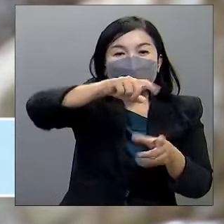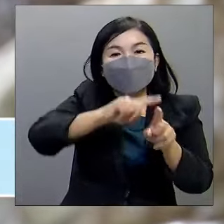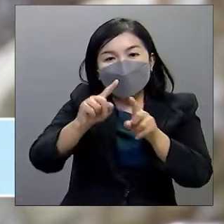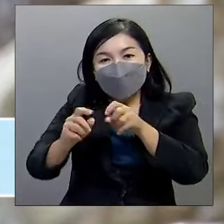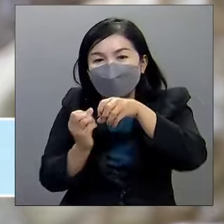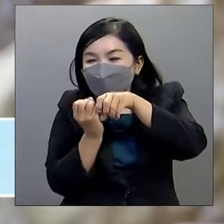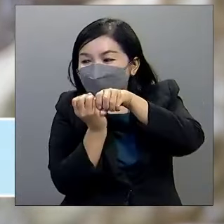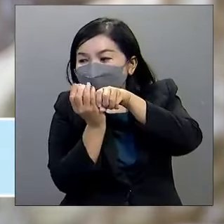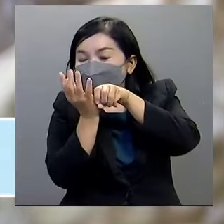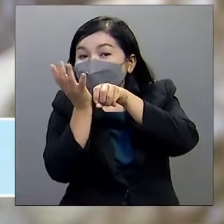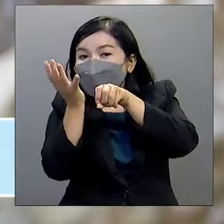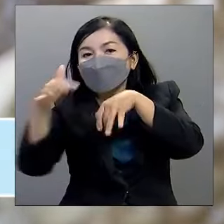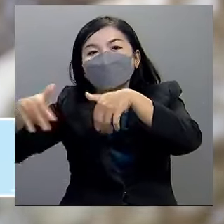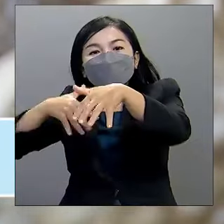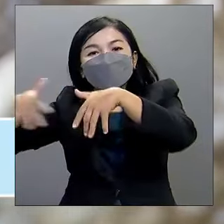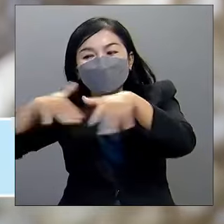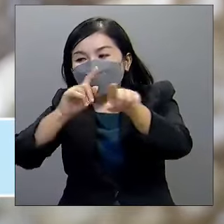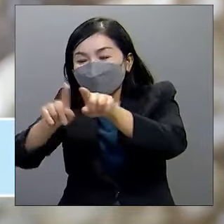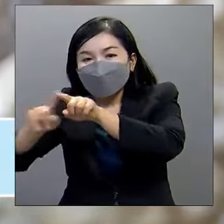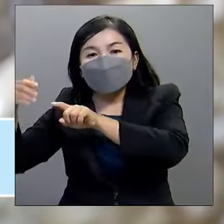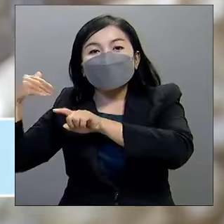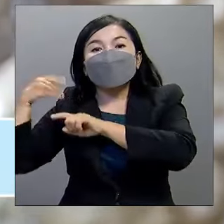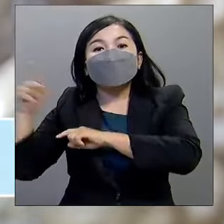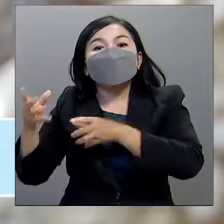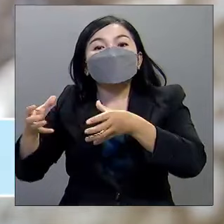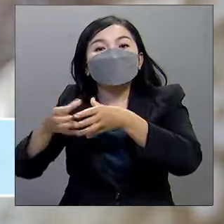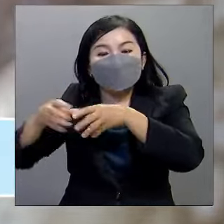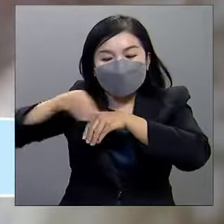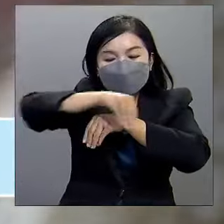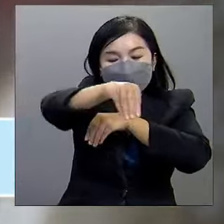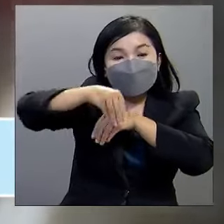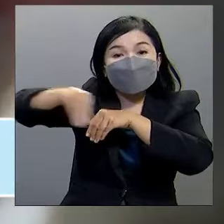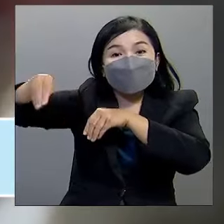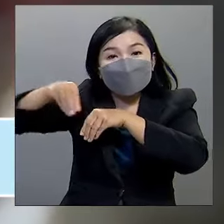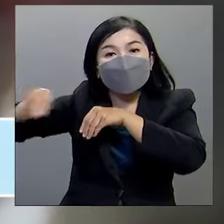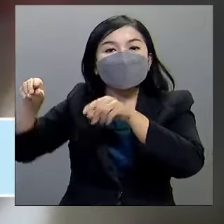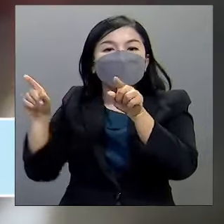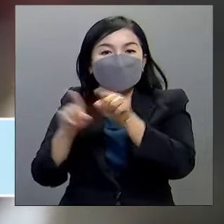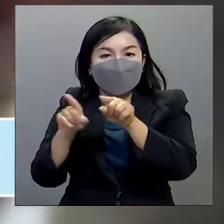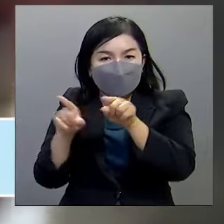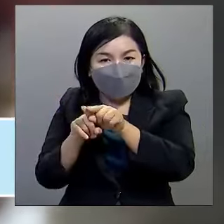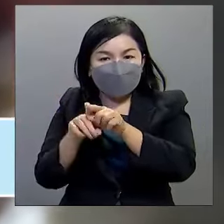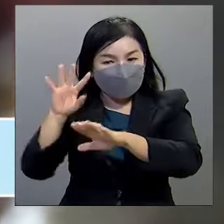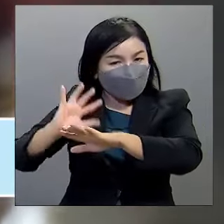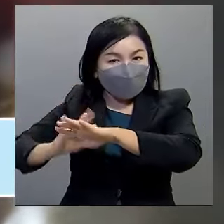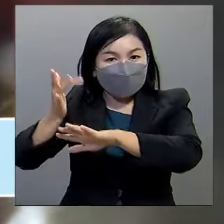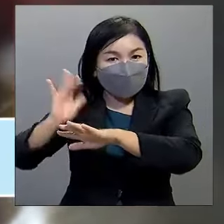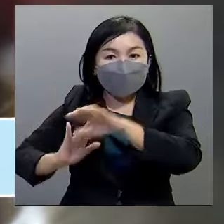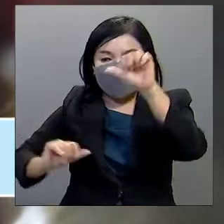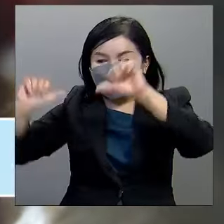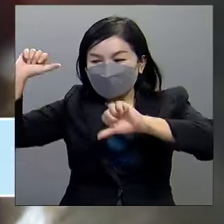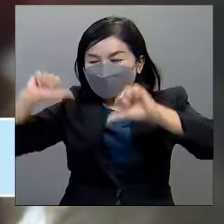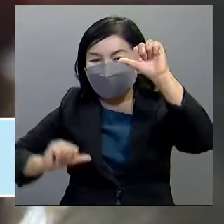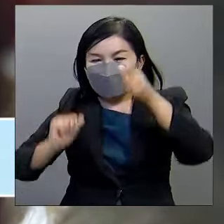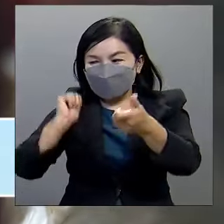ของท้องถิ่นของเราด้วยแล้วก็วัตถุดิบที่เราเอามาจากเครือข่ายของโคกหนองนานะครับล้วนแต่เป็นวัตถุดิบของอินทรีย์ครับที่ปราศจาก